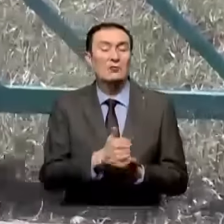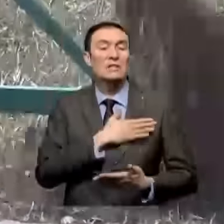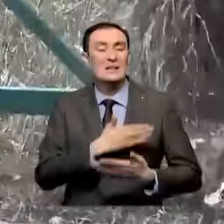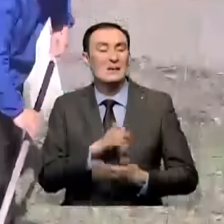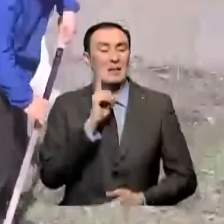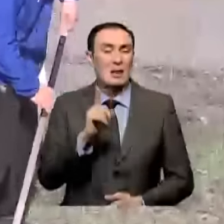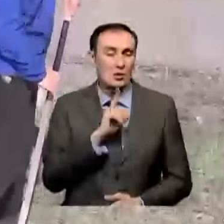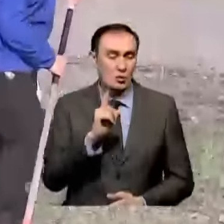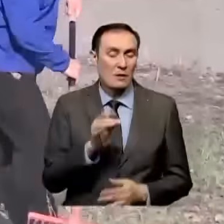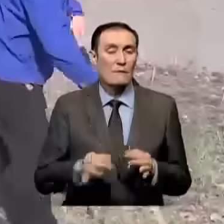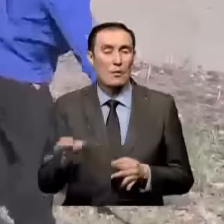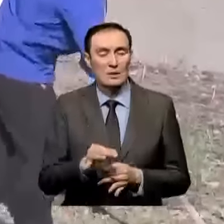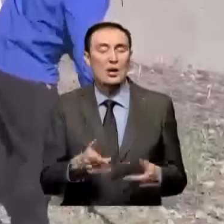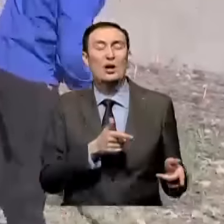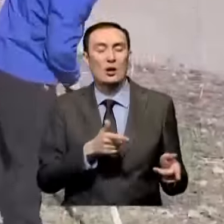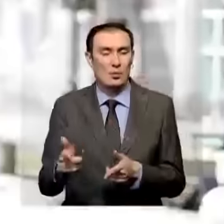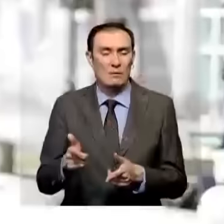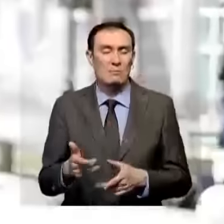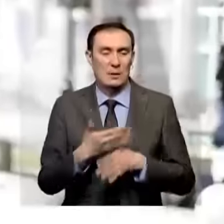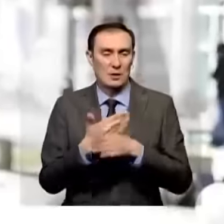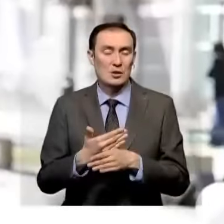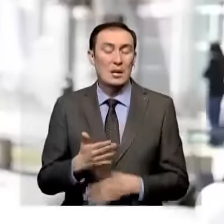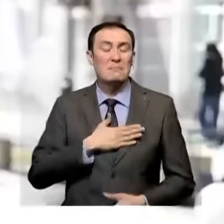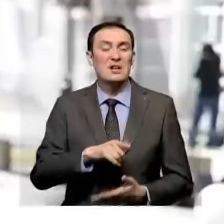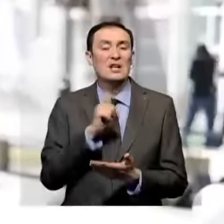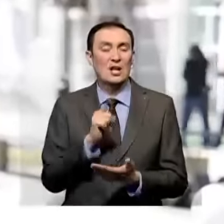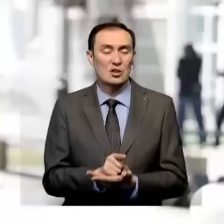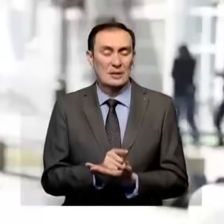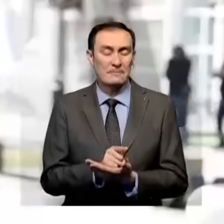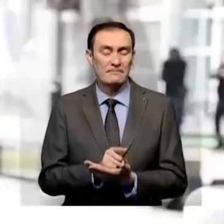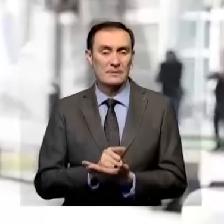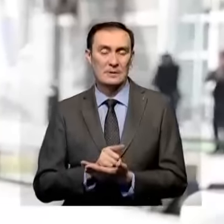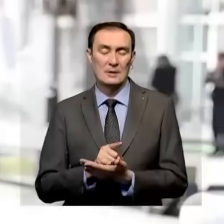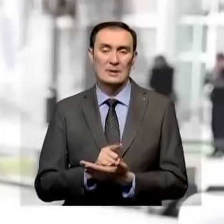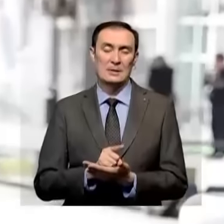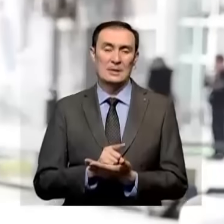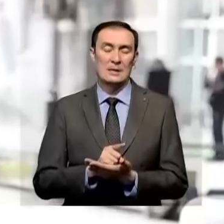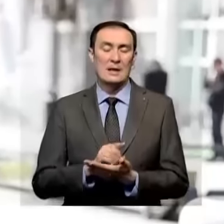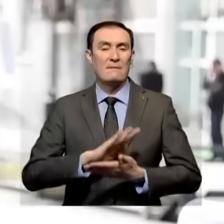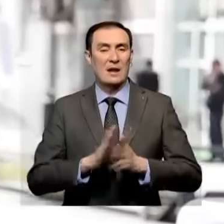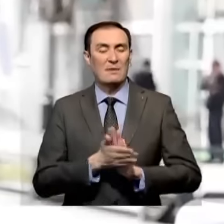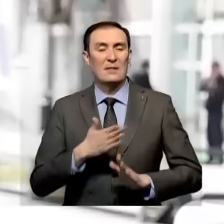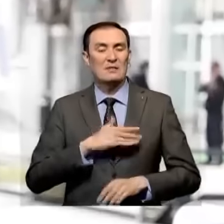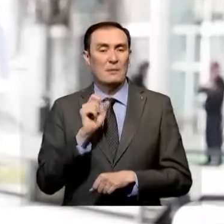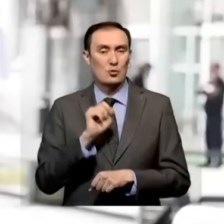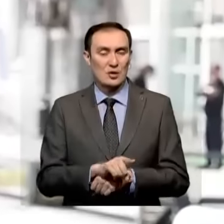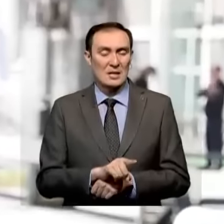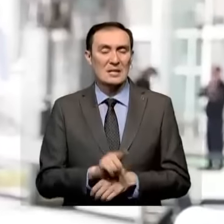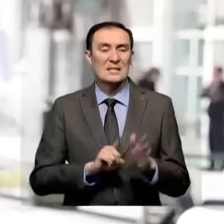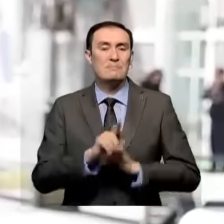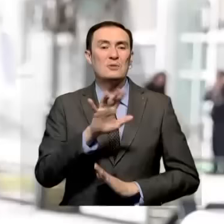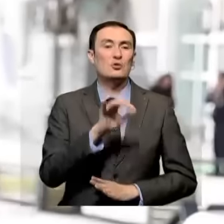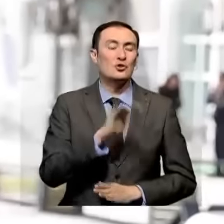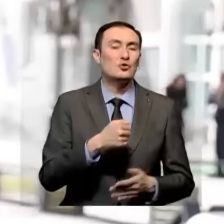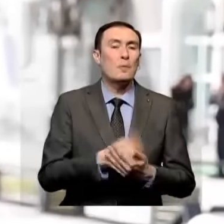инициативы молодежи в регионе готовы поддержать. Мы должны как минимум в рамках нашего поручения с 500 тысяч до